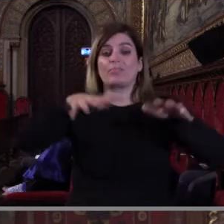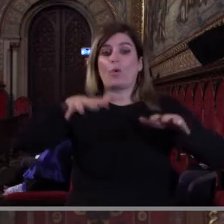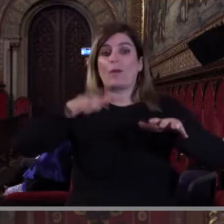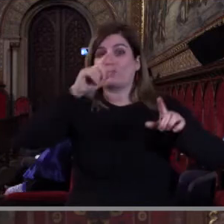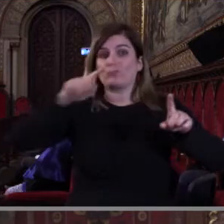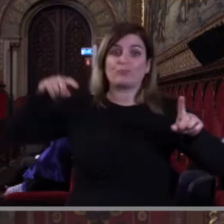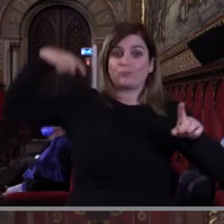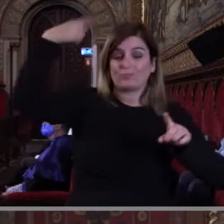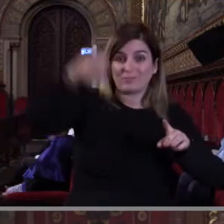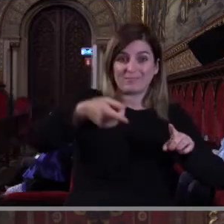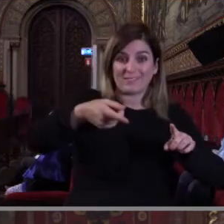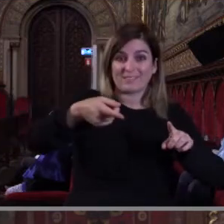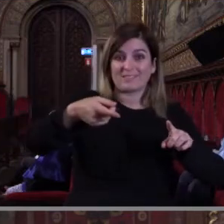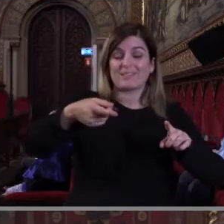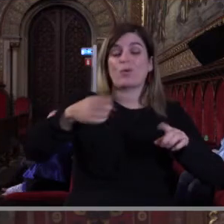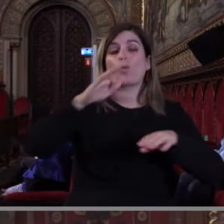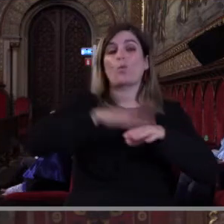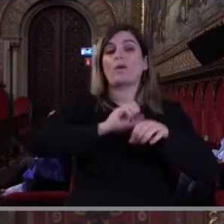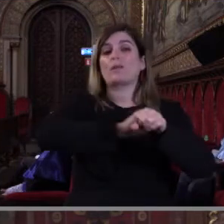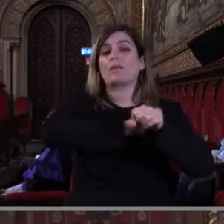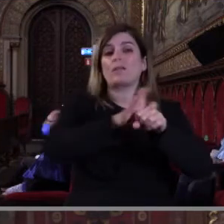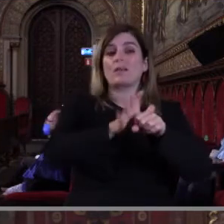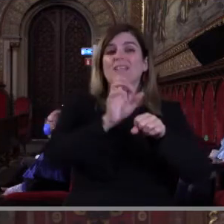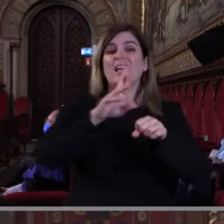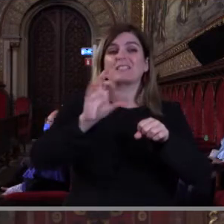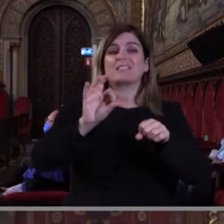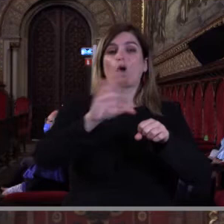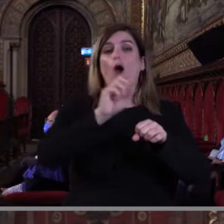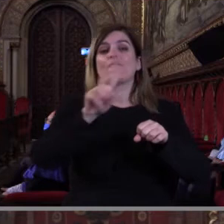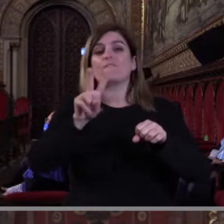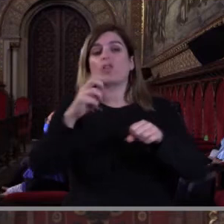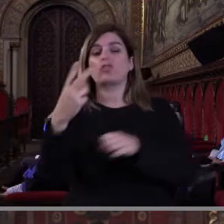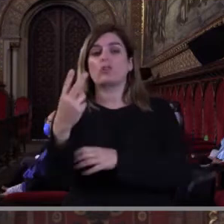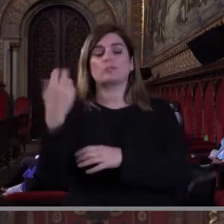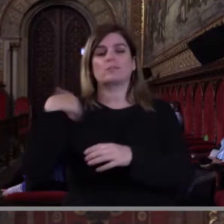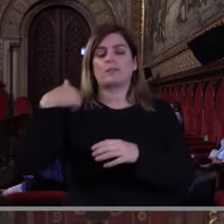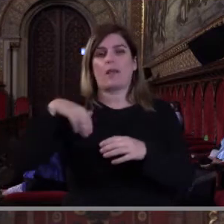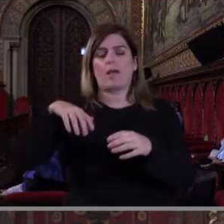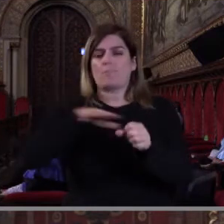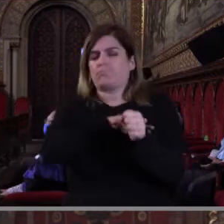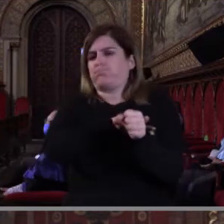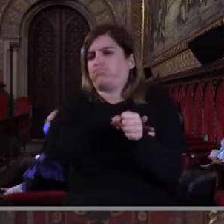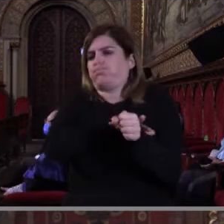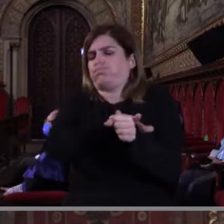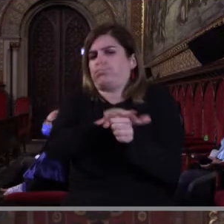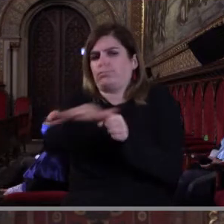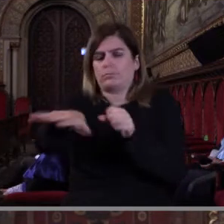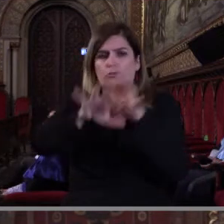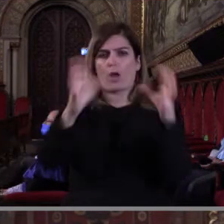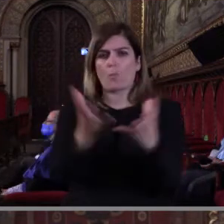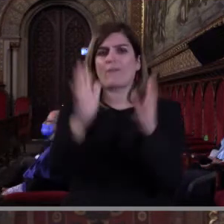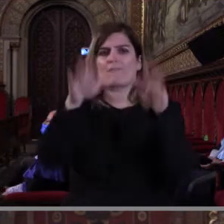pel nou coronavirus SARS-CoV-2 ha passat o està passant per damunt del món i causa una enorme càrrega de